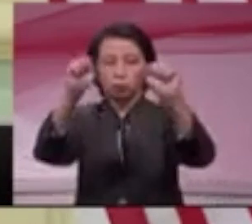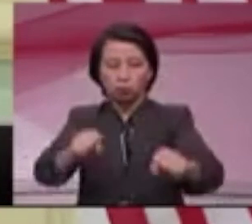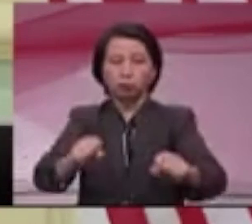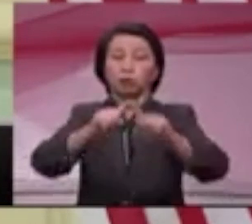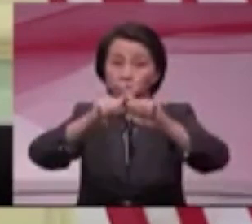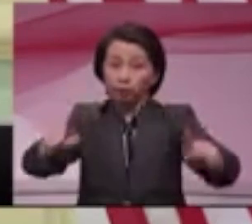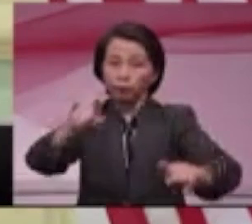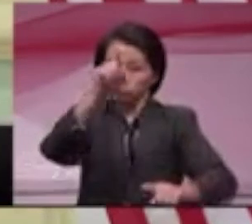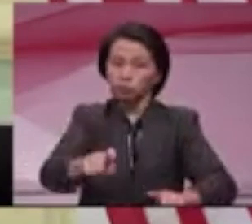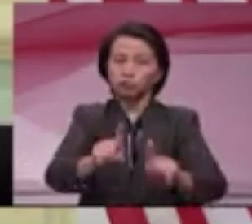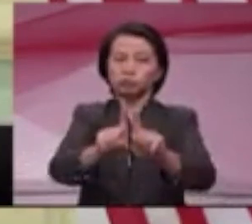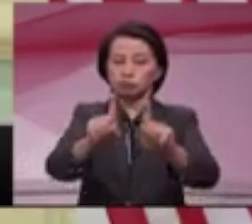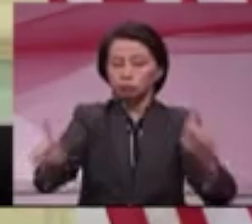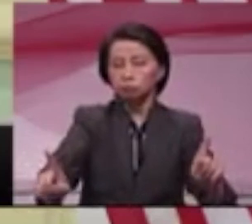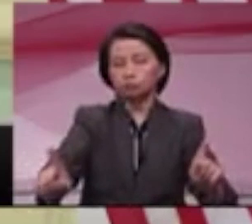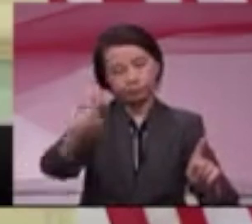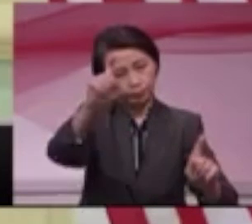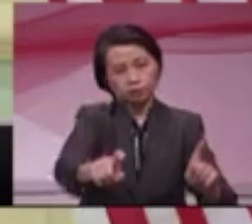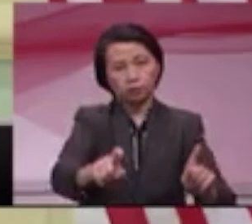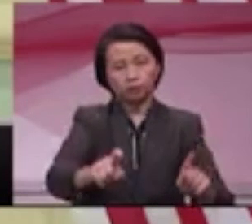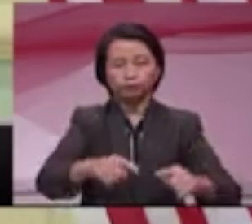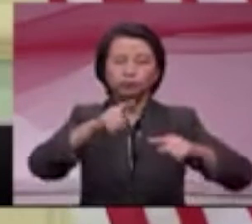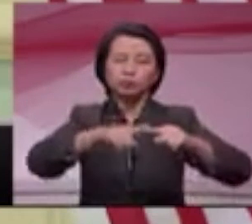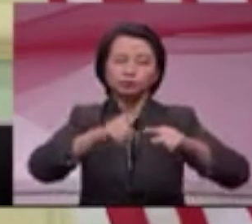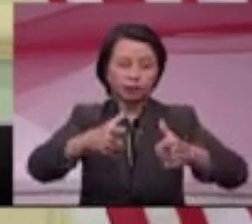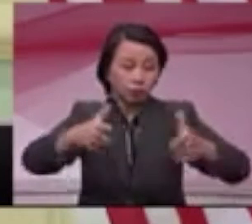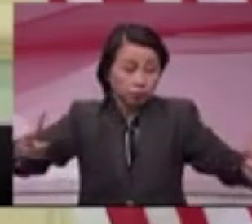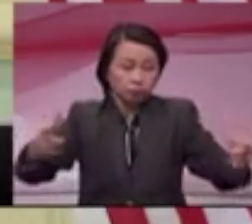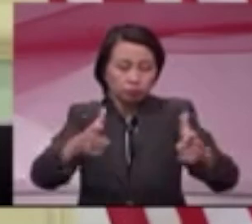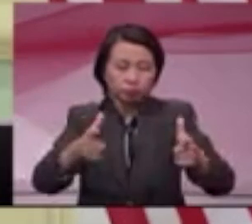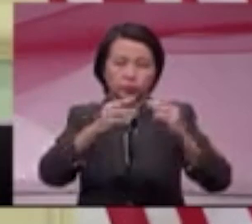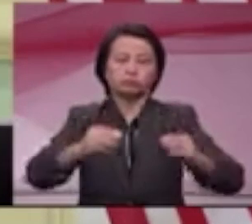sosial dipatuhi berdasarkan keluasan masjid atau surau.